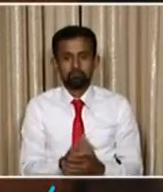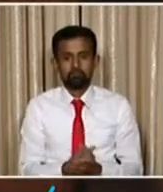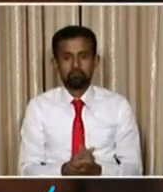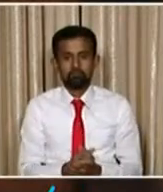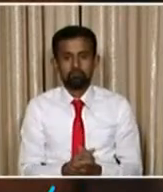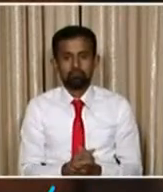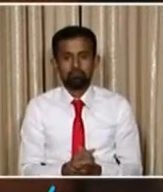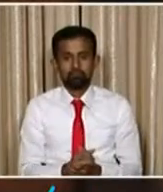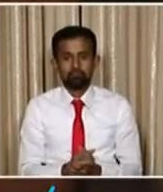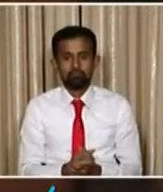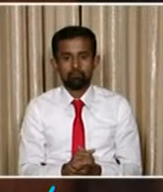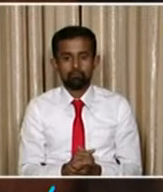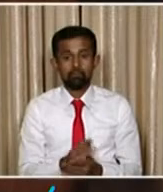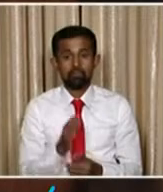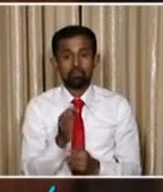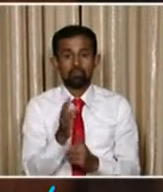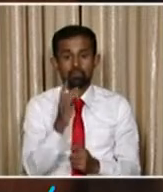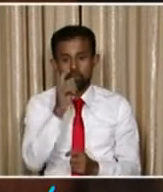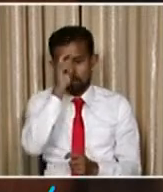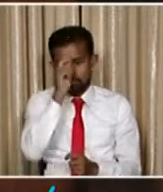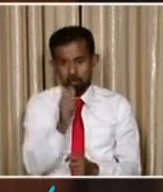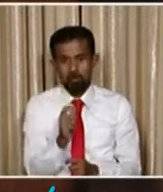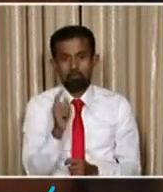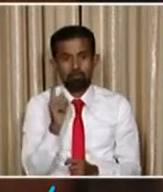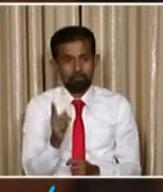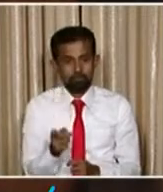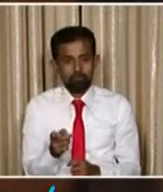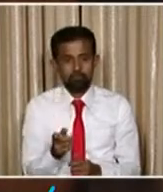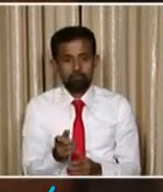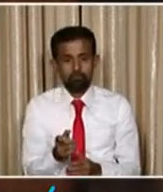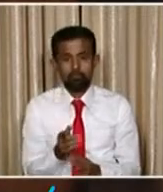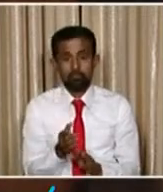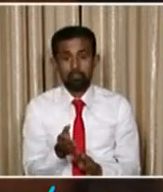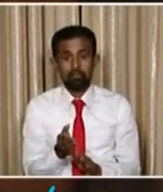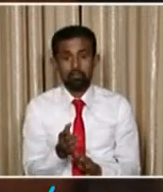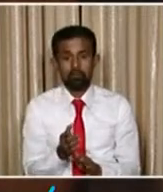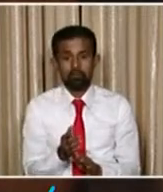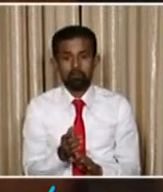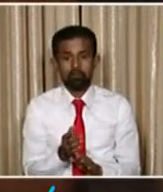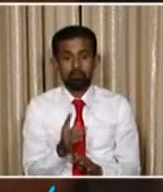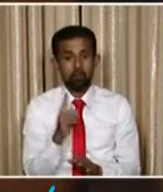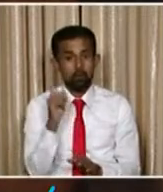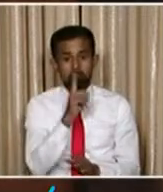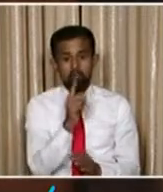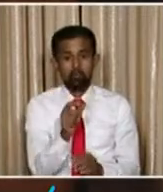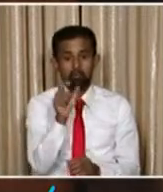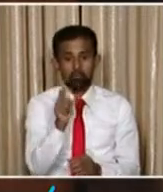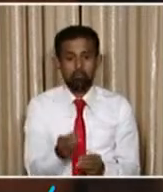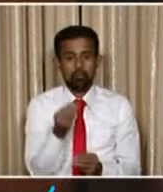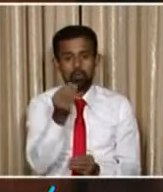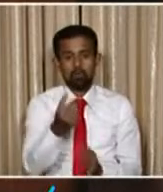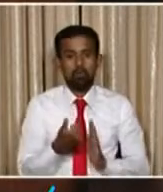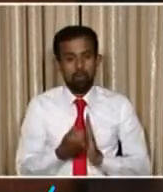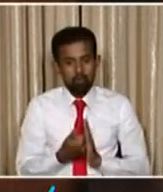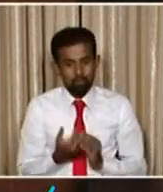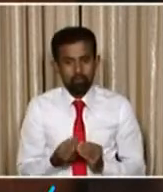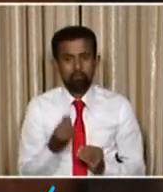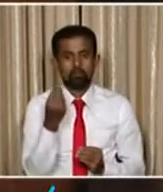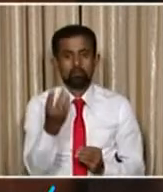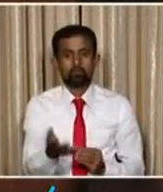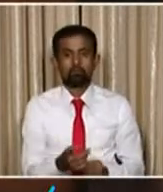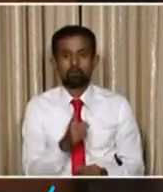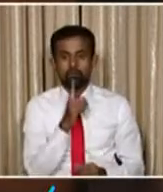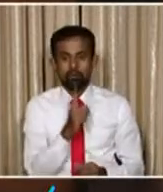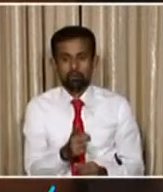நாங்கள் ஜனாதிபதிக்கு முதலாம் பிரஜைக்கு தர வேண்டிய அந்த கவனிப்பை நாங்கள் தருவதற்கு தயாராக இருக்கிறோம் என்ற செய்தியை சொல்லுமாறு அண்ணன் மனோ